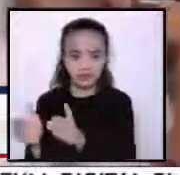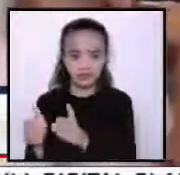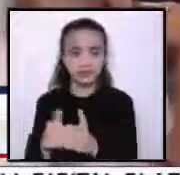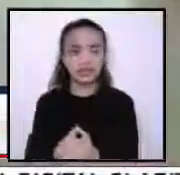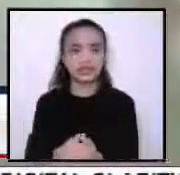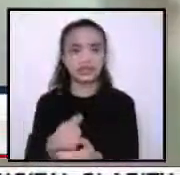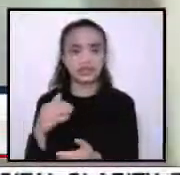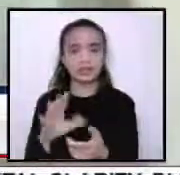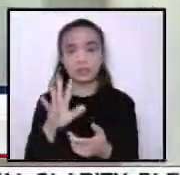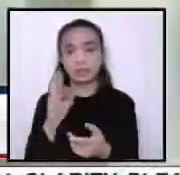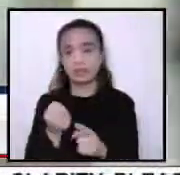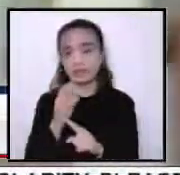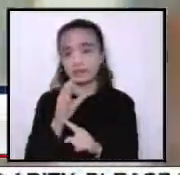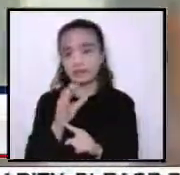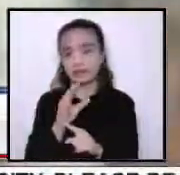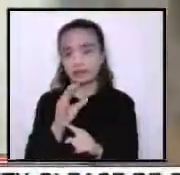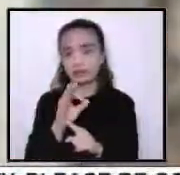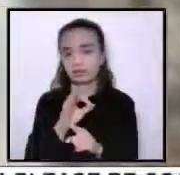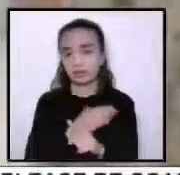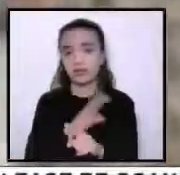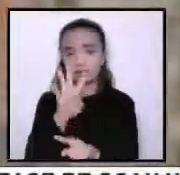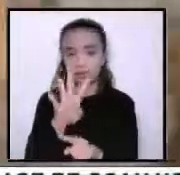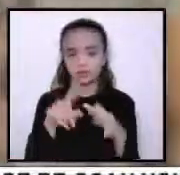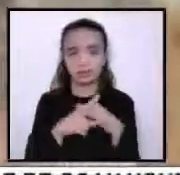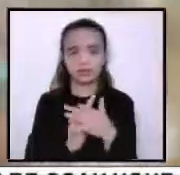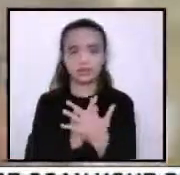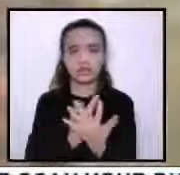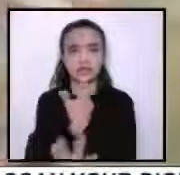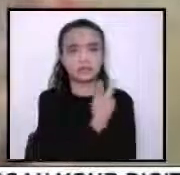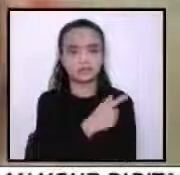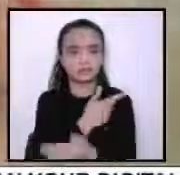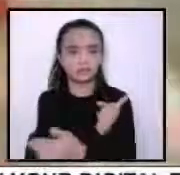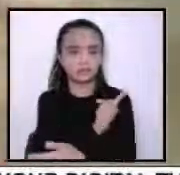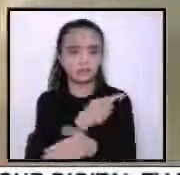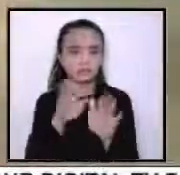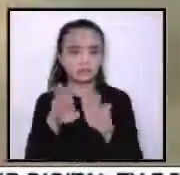February 4. Para sa Morning Show ng Bayan, Rise and Shine, Pilipinas.